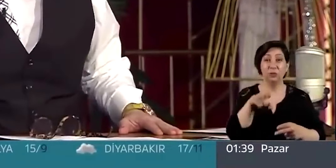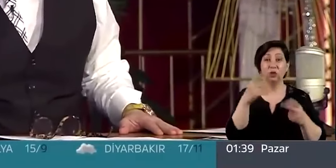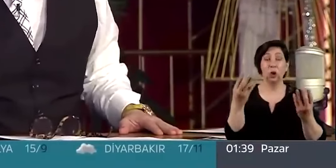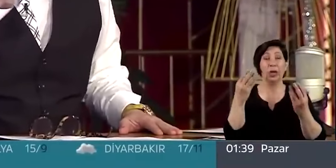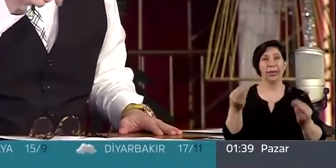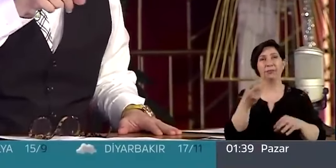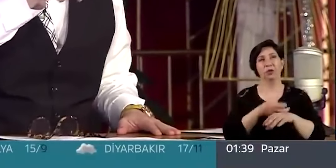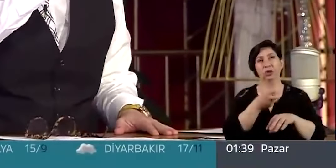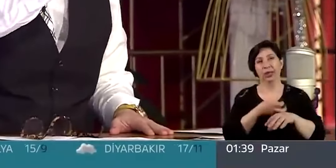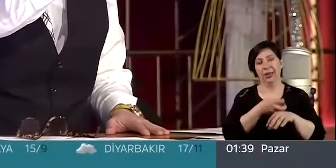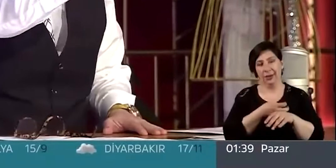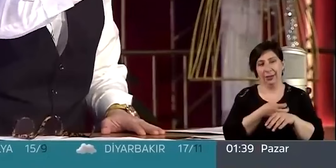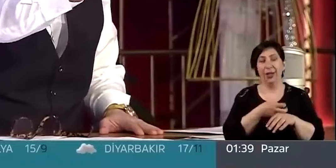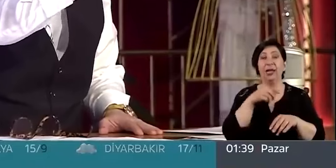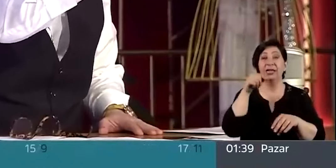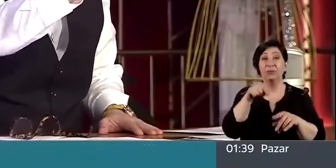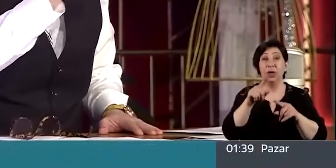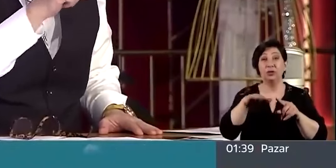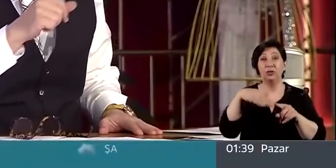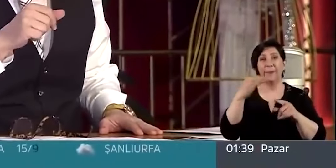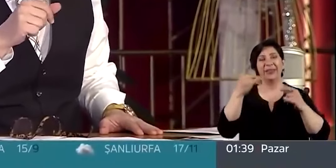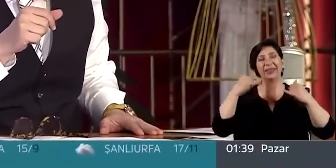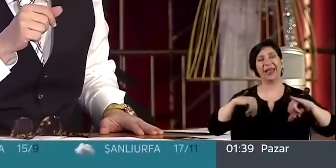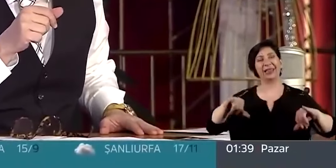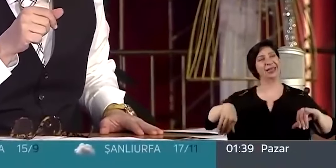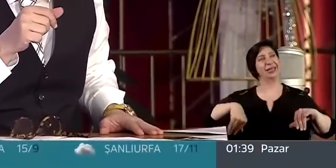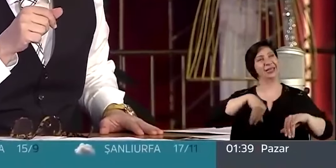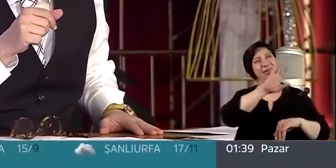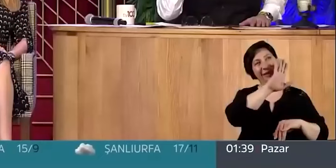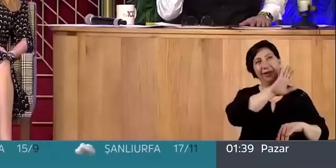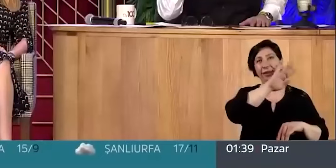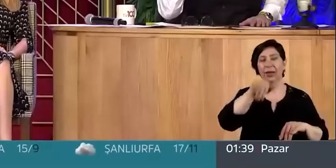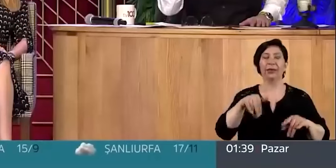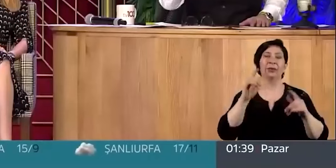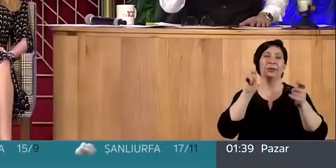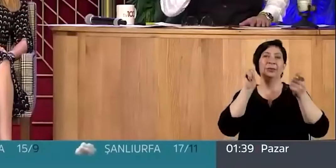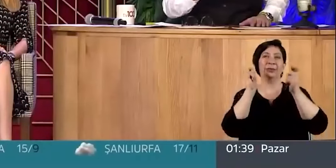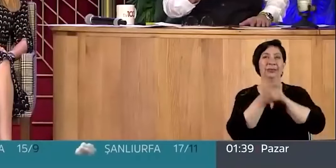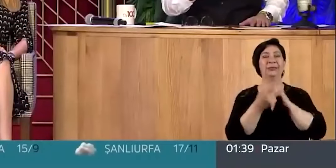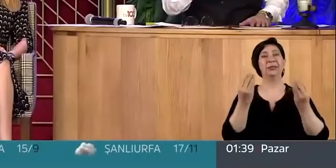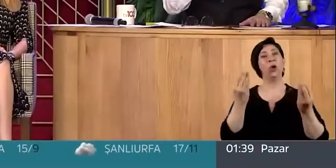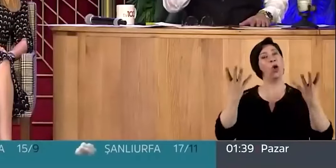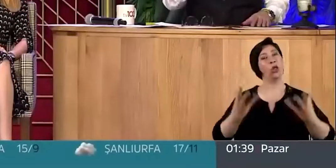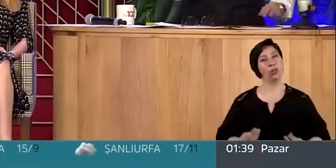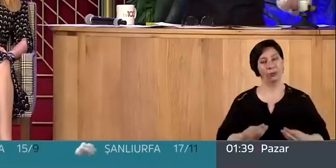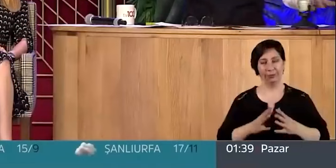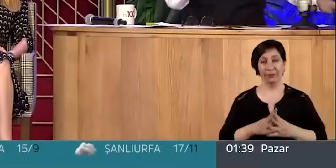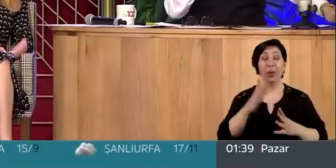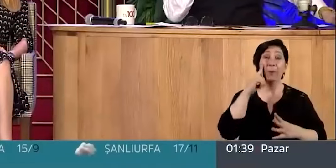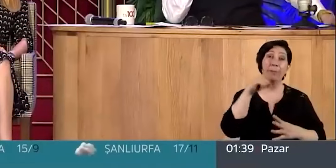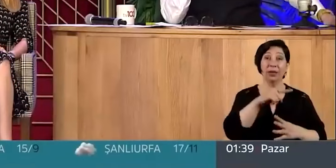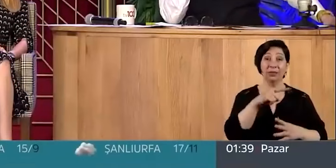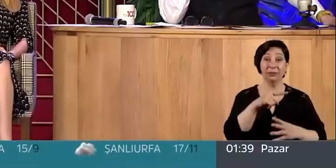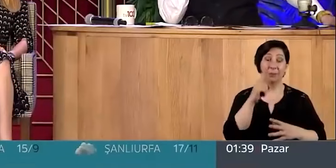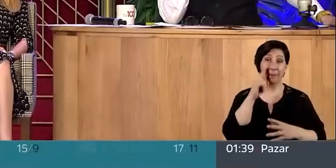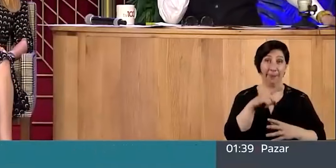iyi. Şu anda çok iyi. Herhalde bundan sonra bir tatile gönderdiler ki çocuğu, değil mi? Tatilden sonra kendine geldi. Çünkü bakın bu